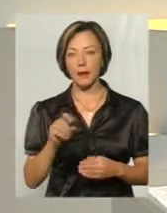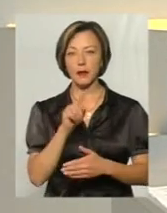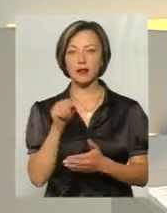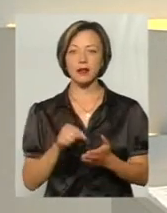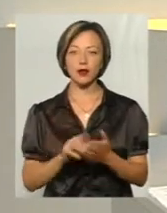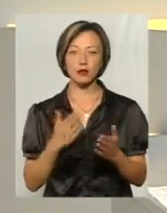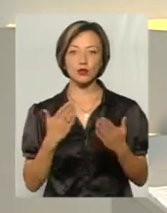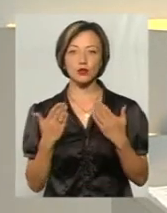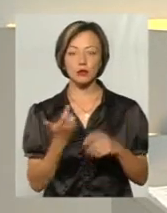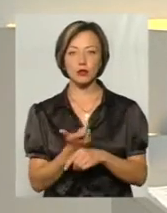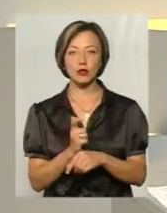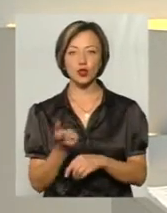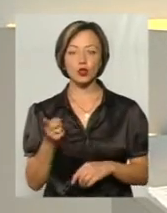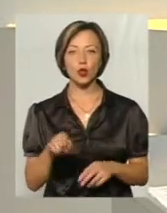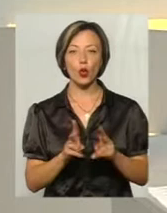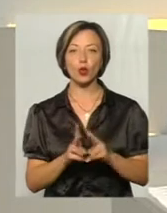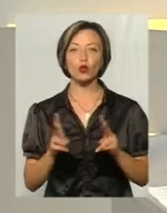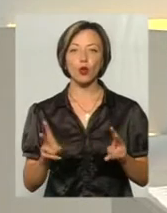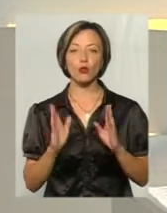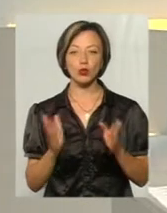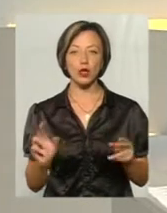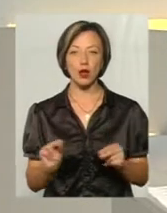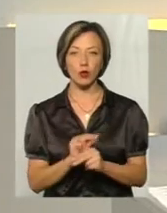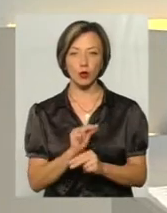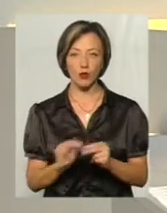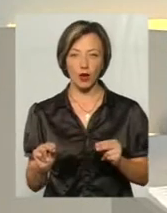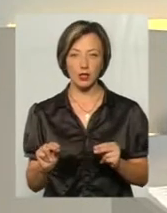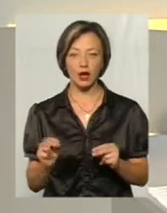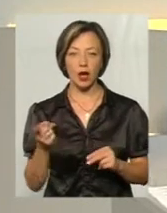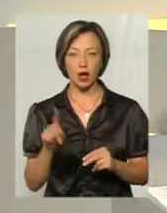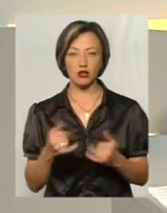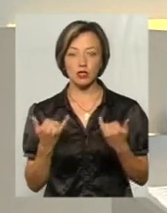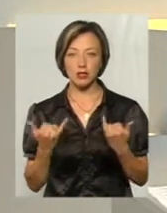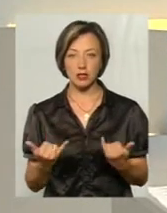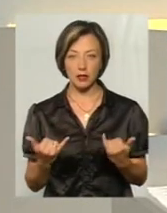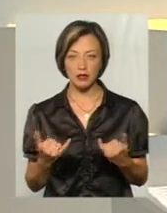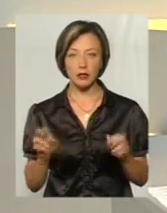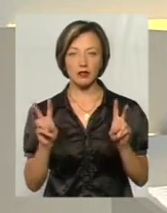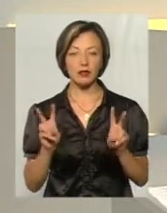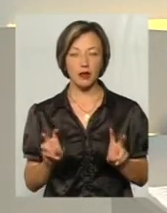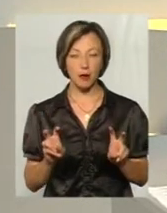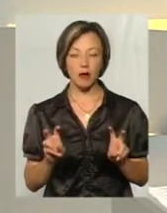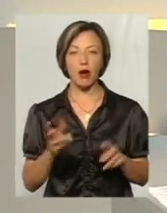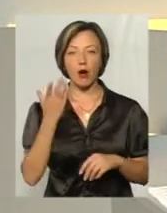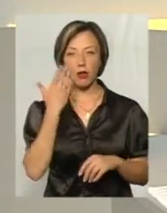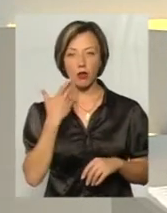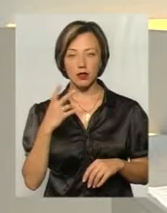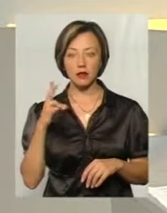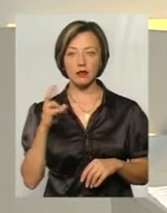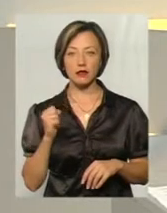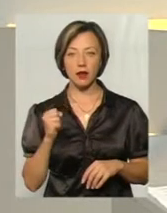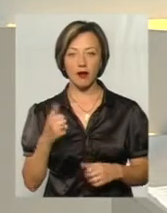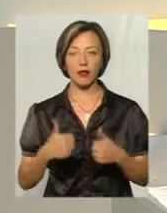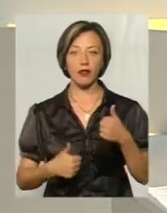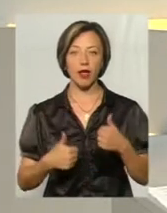буде стосуватися більше того, хто ж їх буде ремонтувати. Адже зараз на часі тема, коли на тендери,